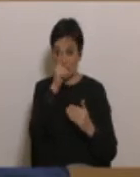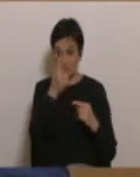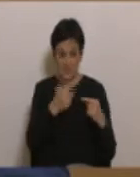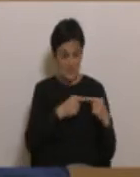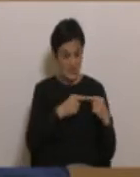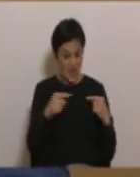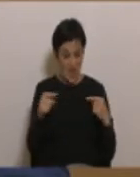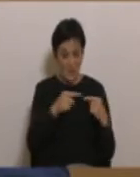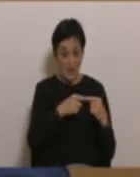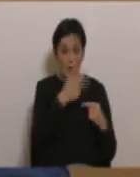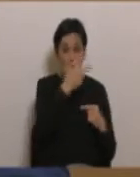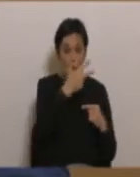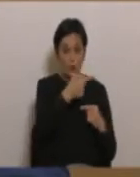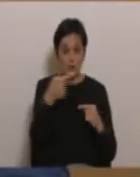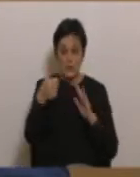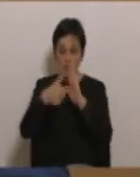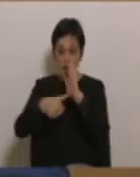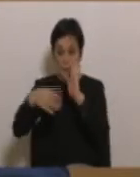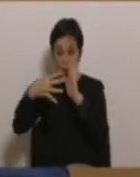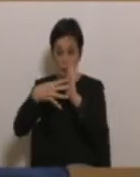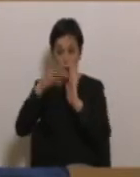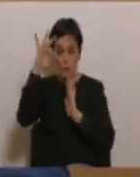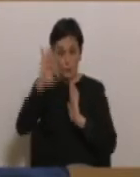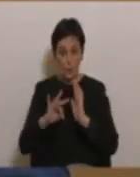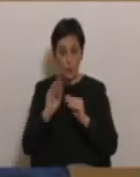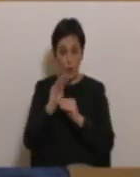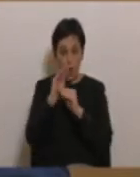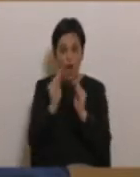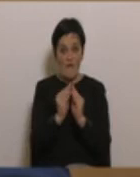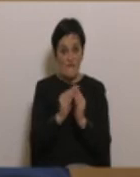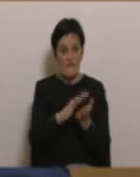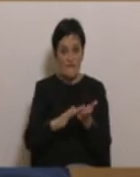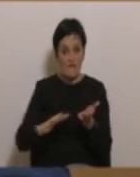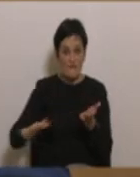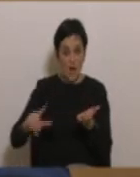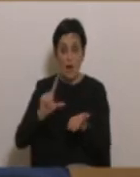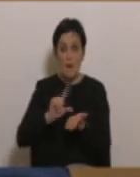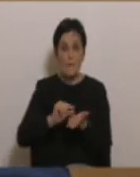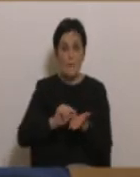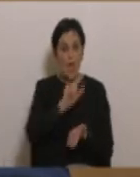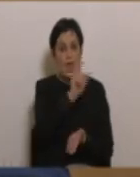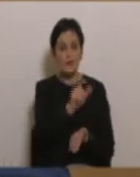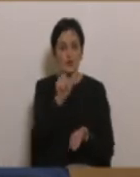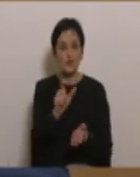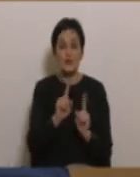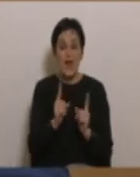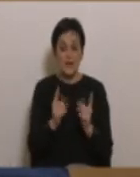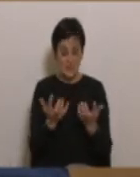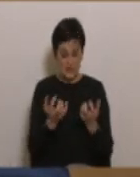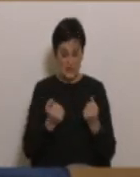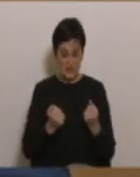მოიმატა 30-დან 69%-ამდე. ეს გრძელდება. პენსიონერები, რაც უნდა მიიღოთ წელს,